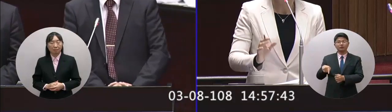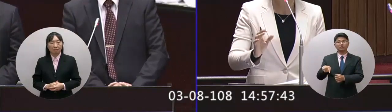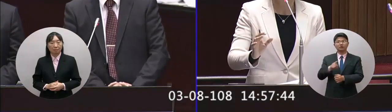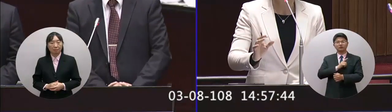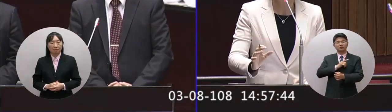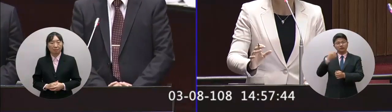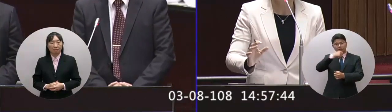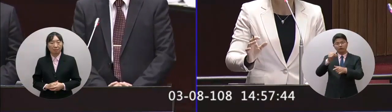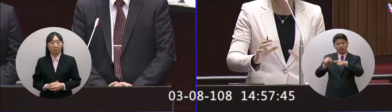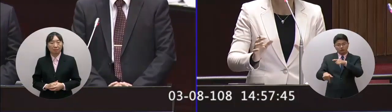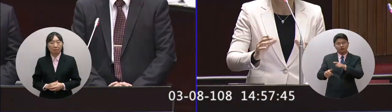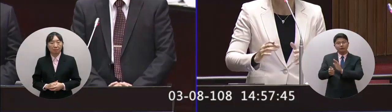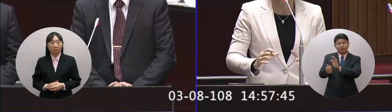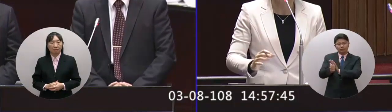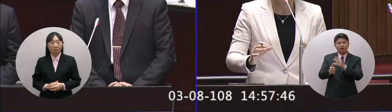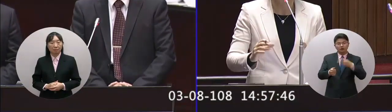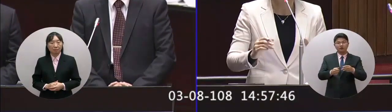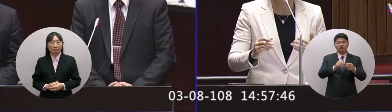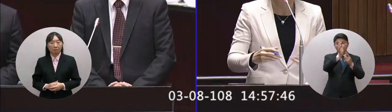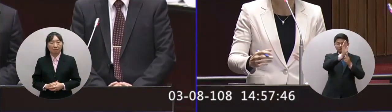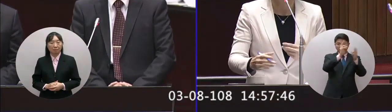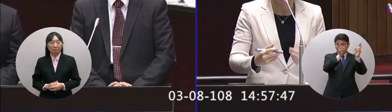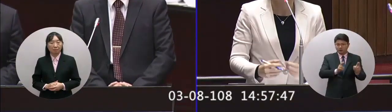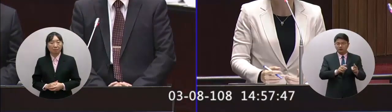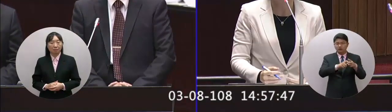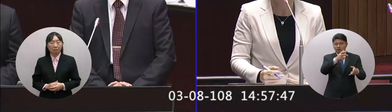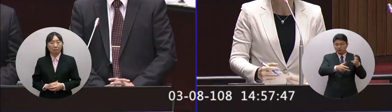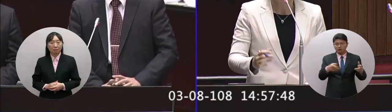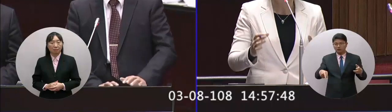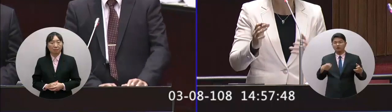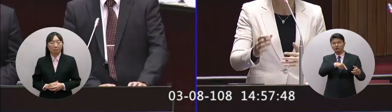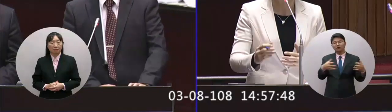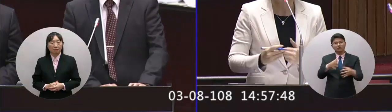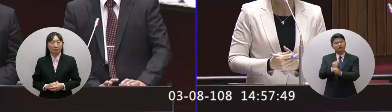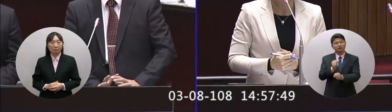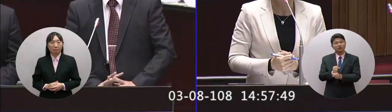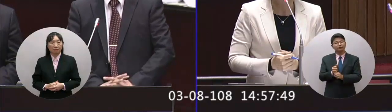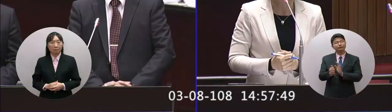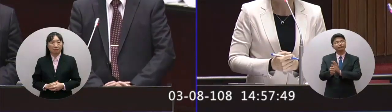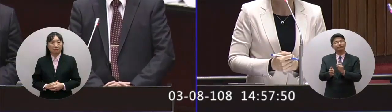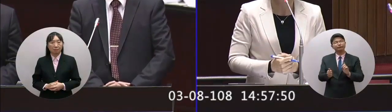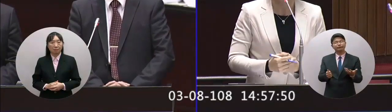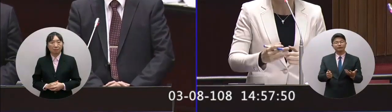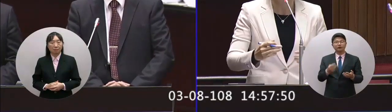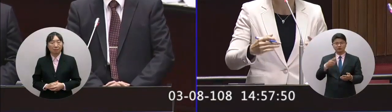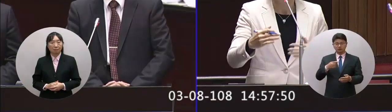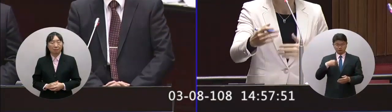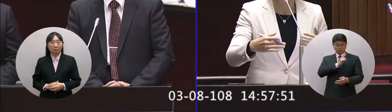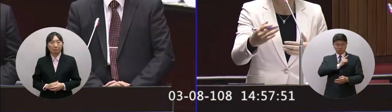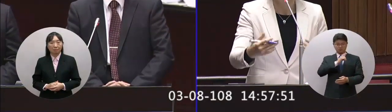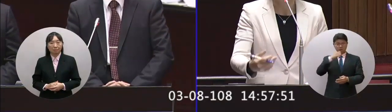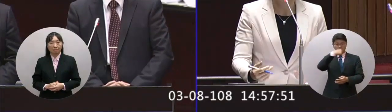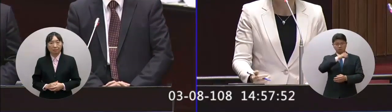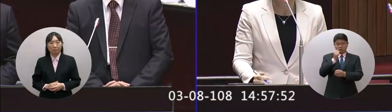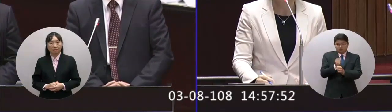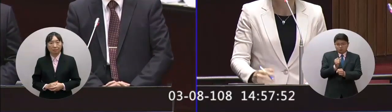业。跟这些风力发电的这些电厂可以合作，然后未来就是用我们自己的产品，而不是说